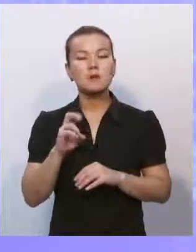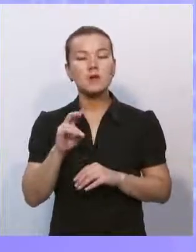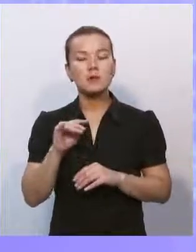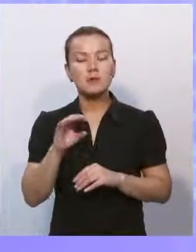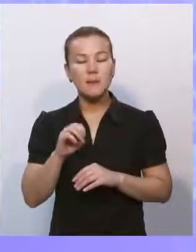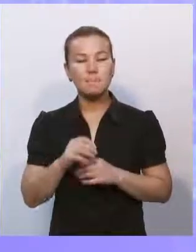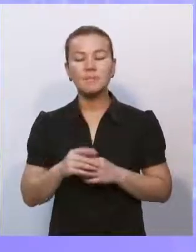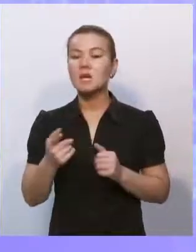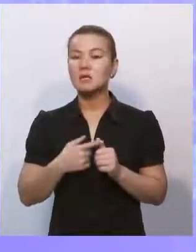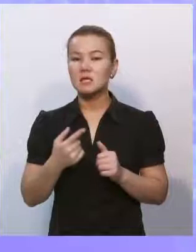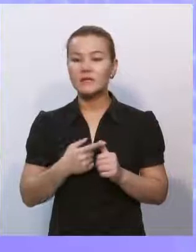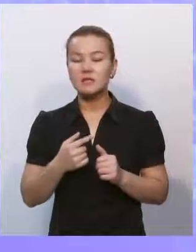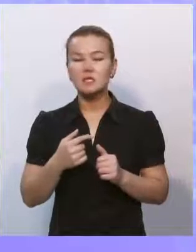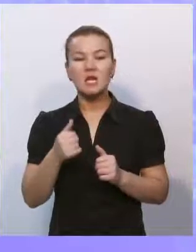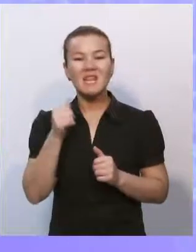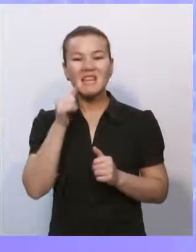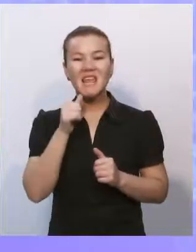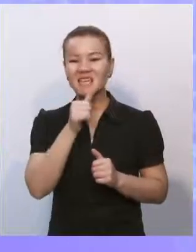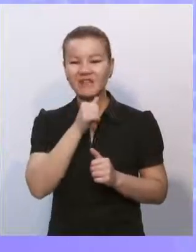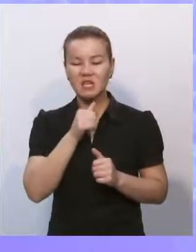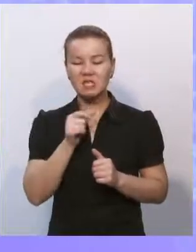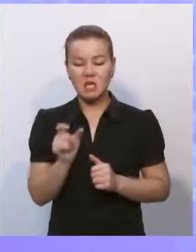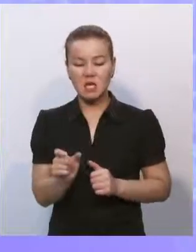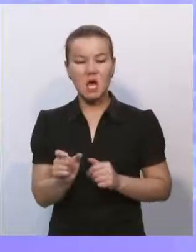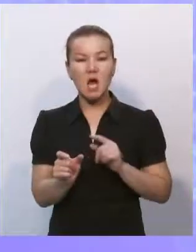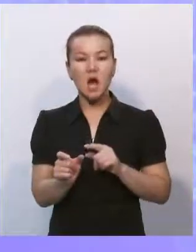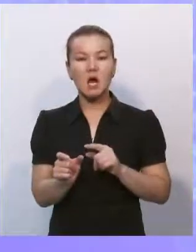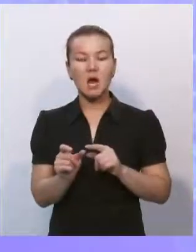назовите неизвестный компонент